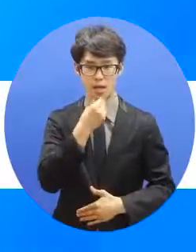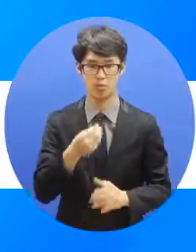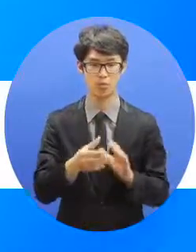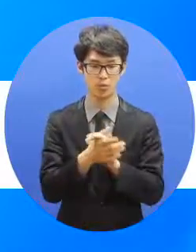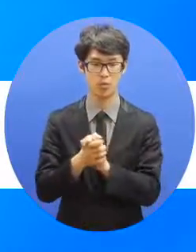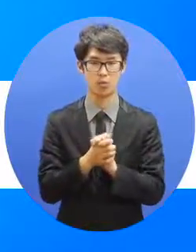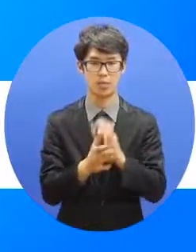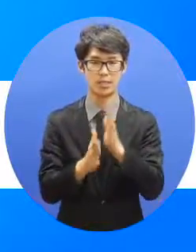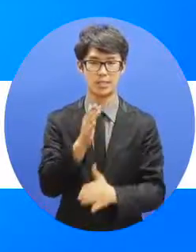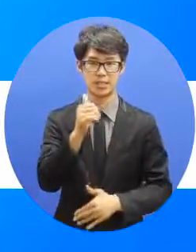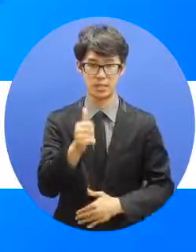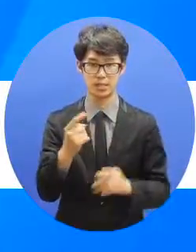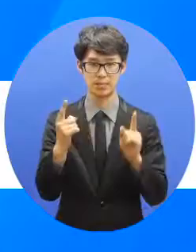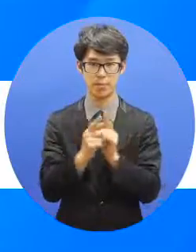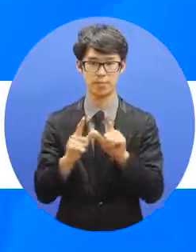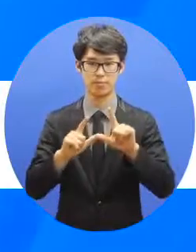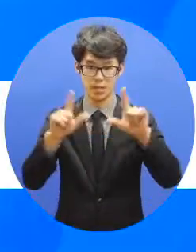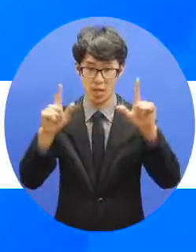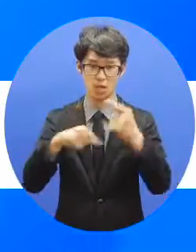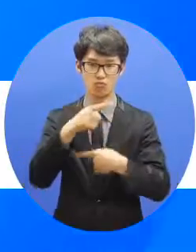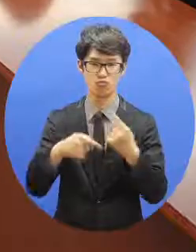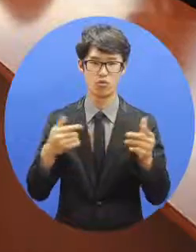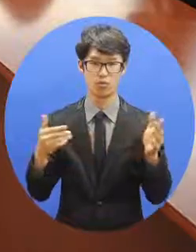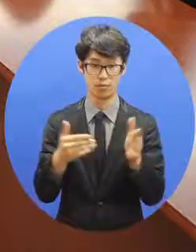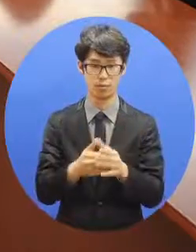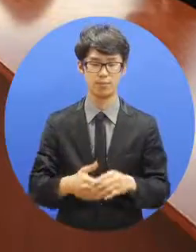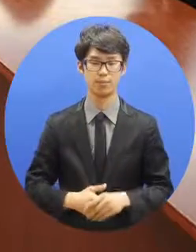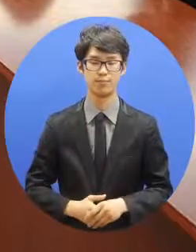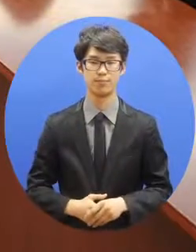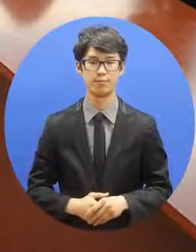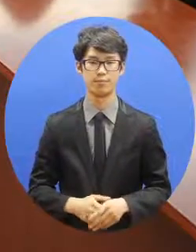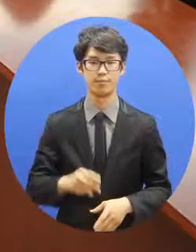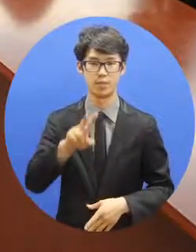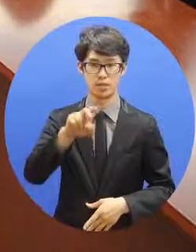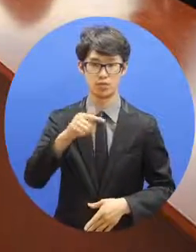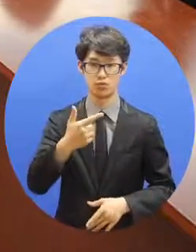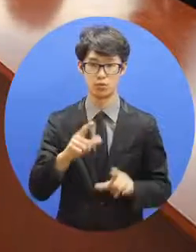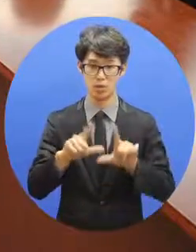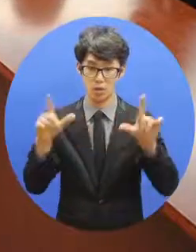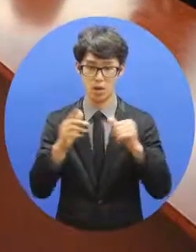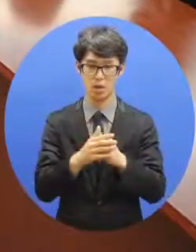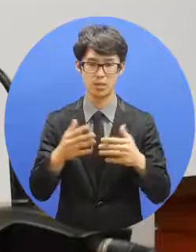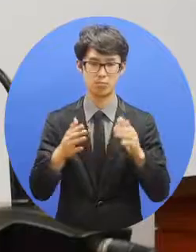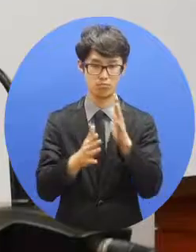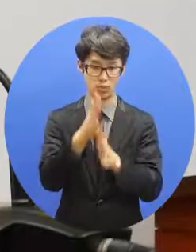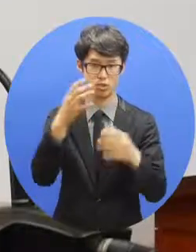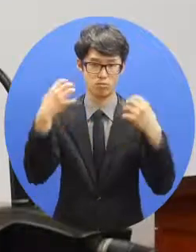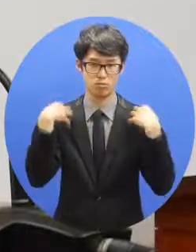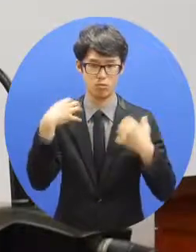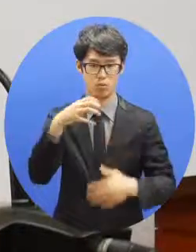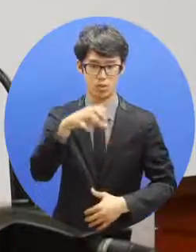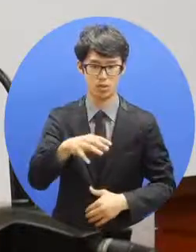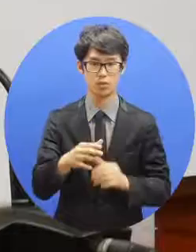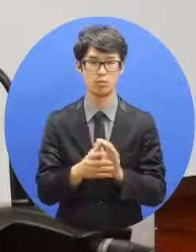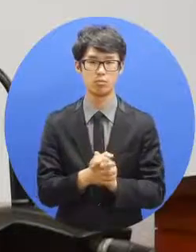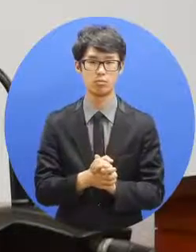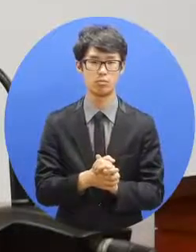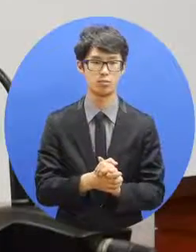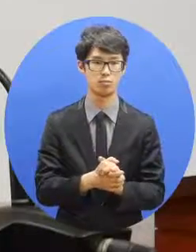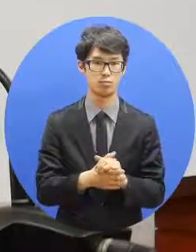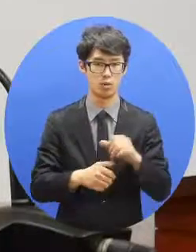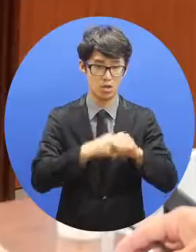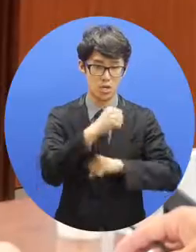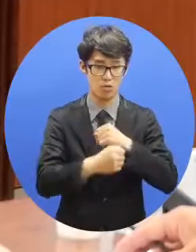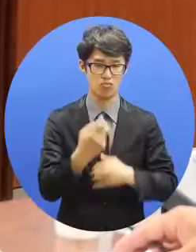동행 시장과의 만남의 날을 운영했습니다 지난 26일 공주시청 중회의실에서 공주시 자율 방법